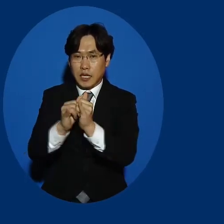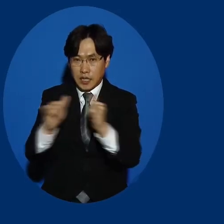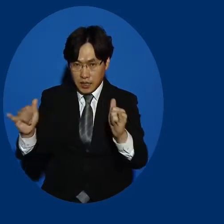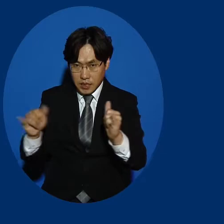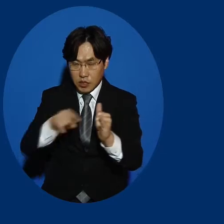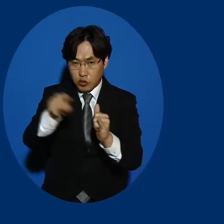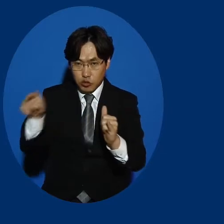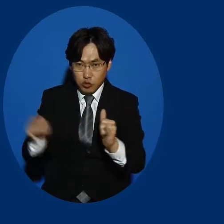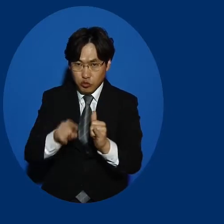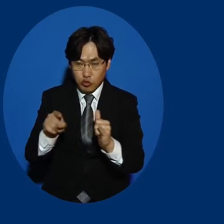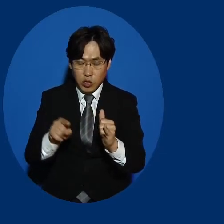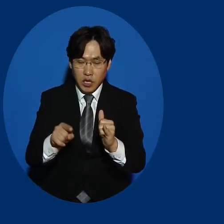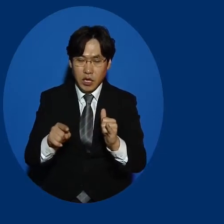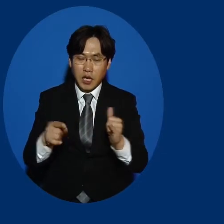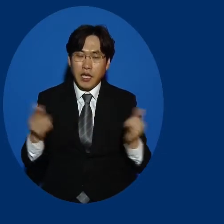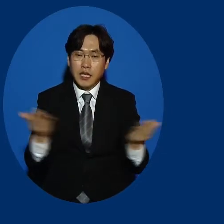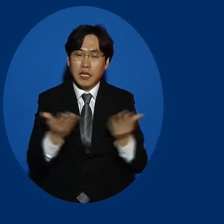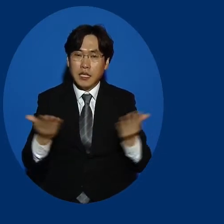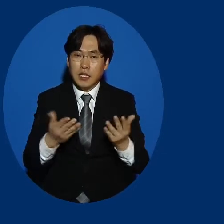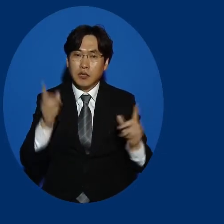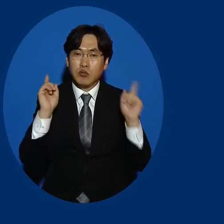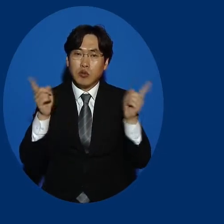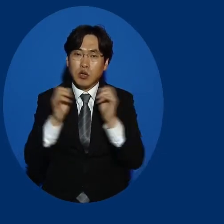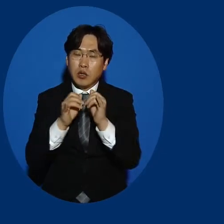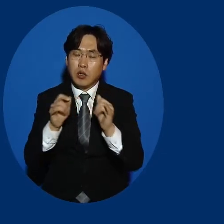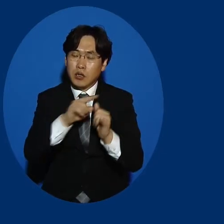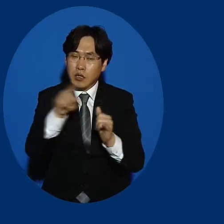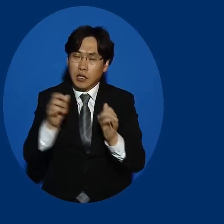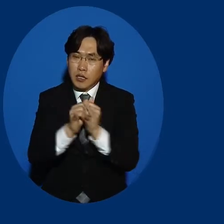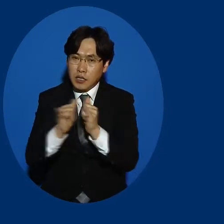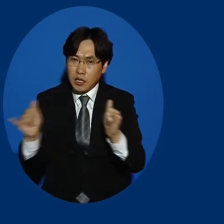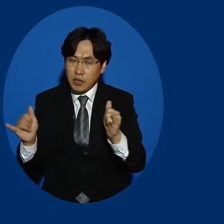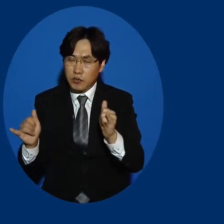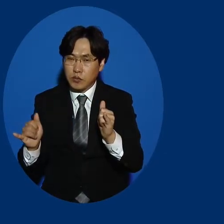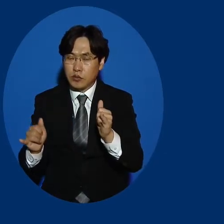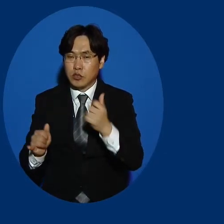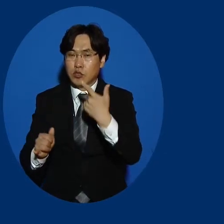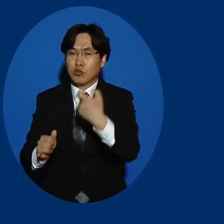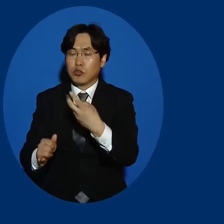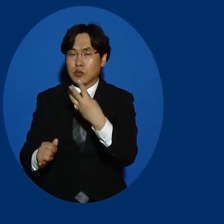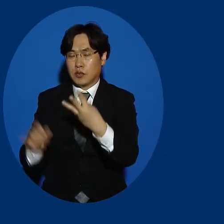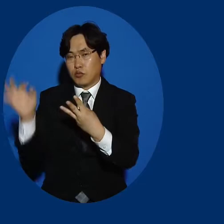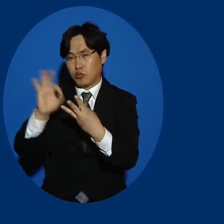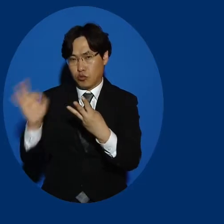중에서 비경제활동 인구는 63%나 된다고 합니다.